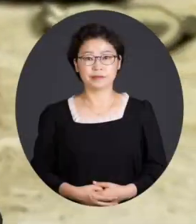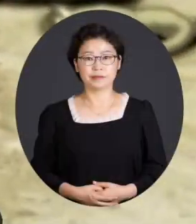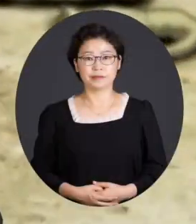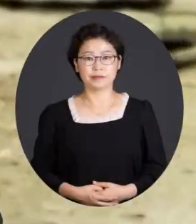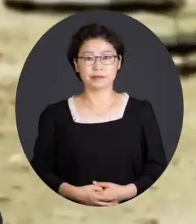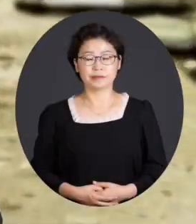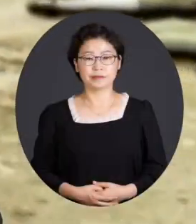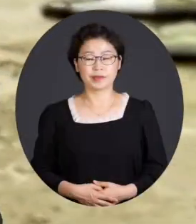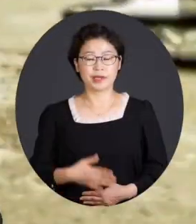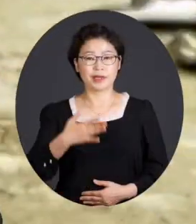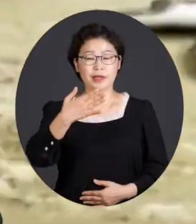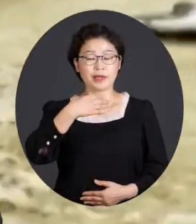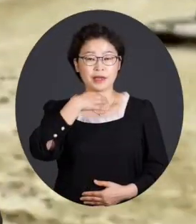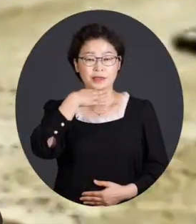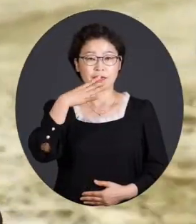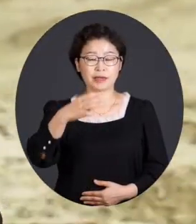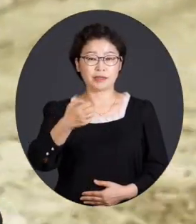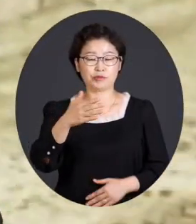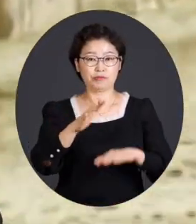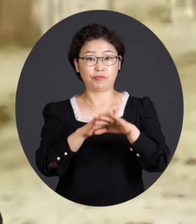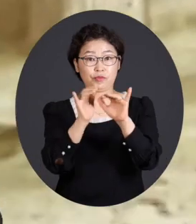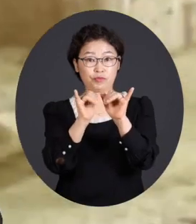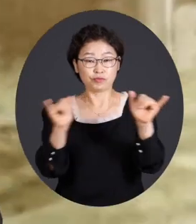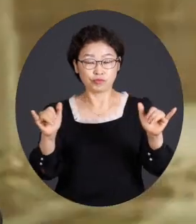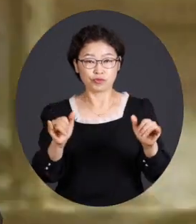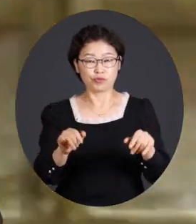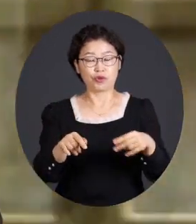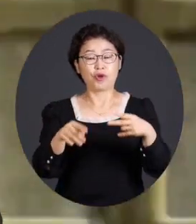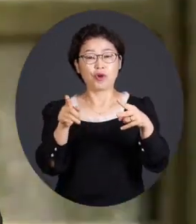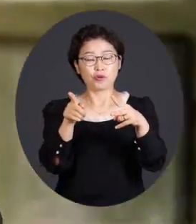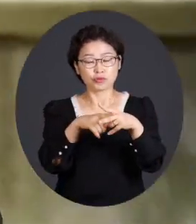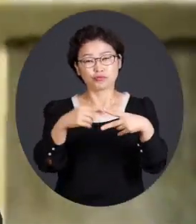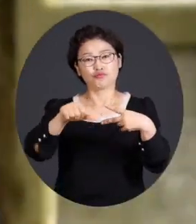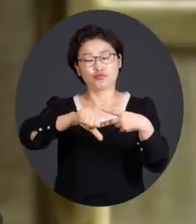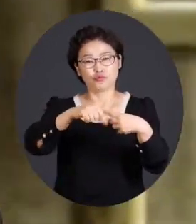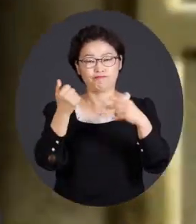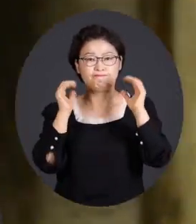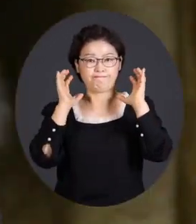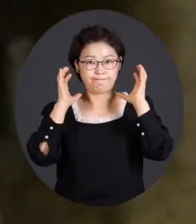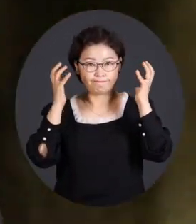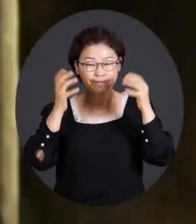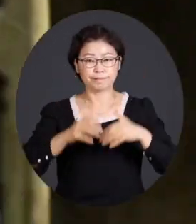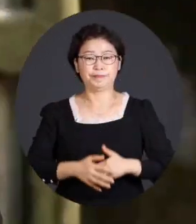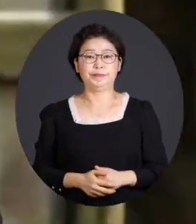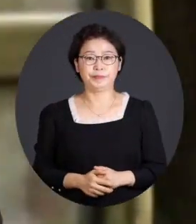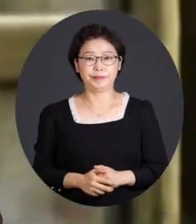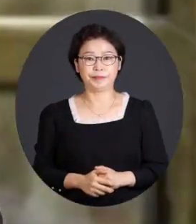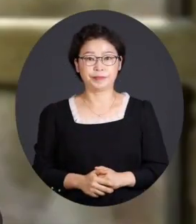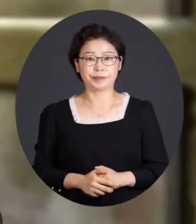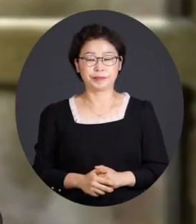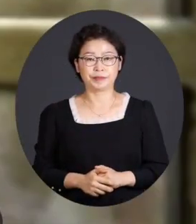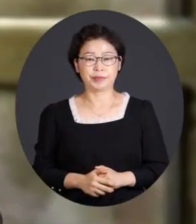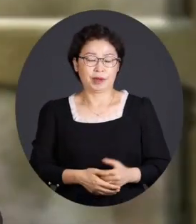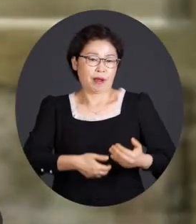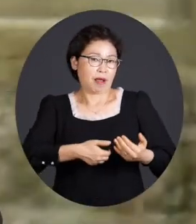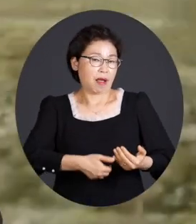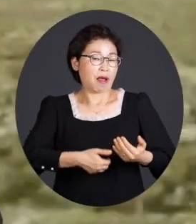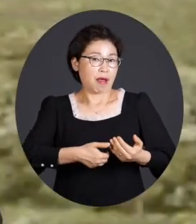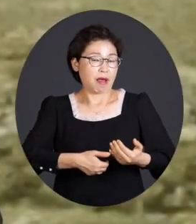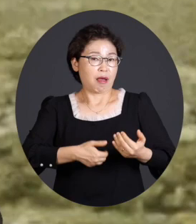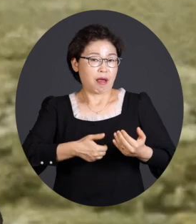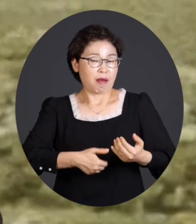(49세의 농부) 초등학교 5학년 어린이. 젖먹이를 안고